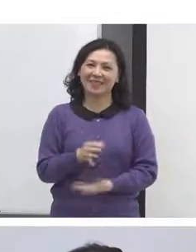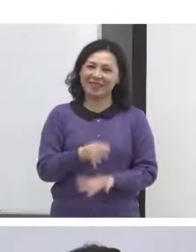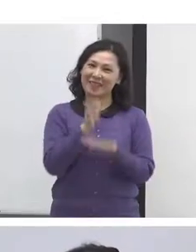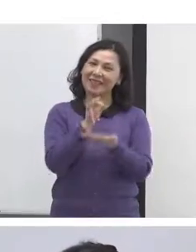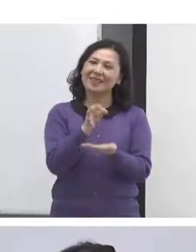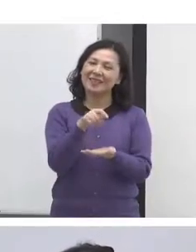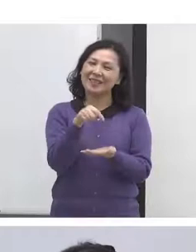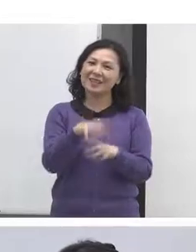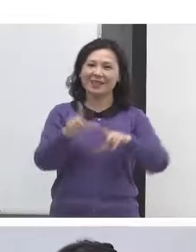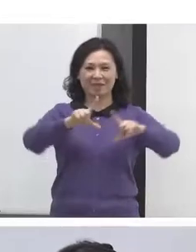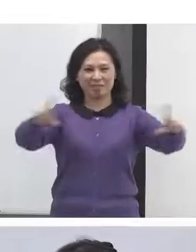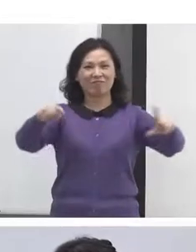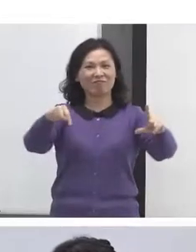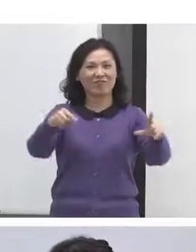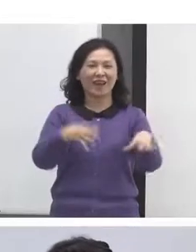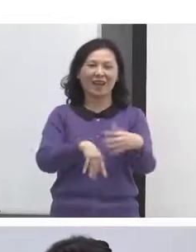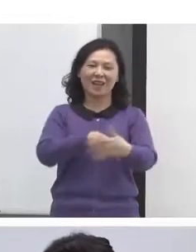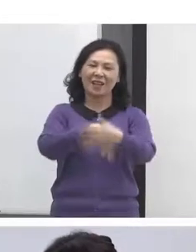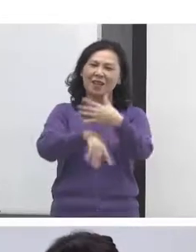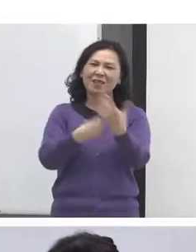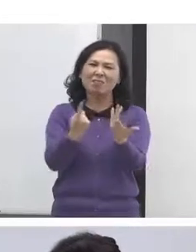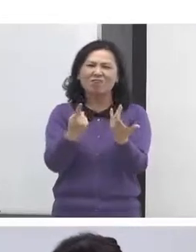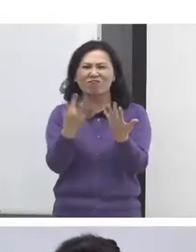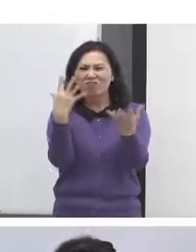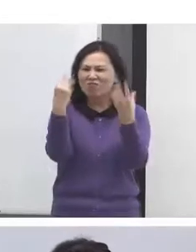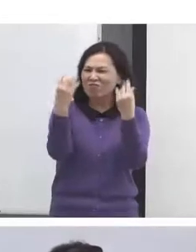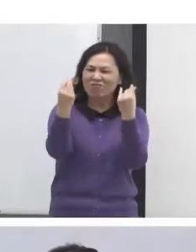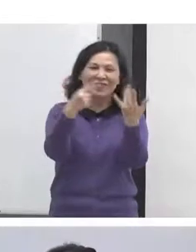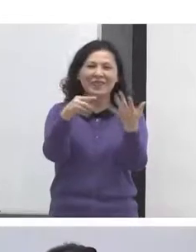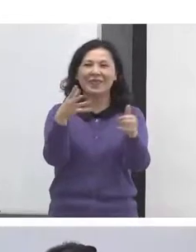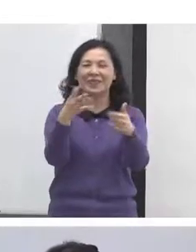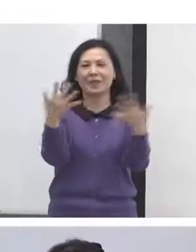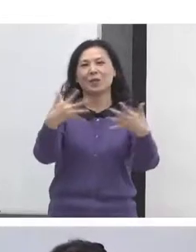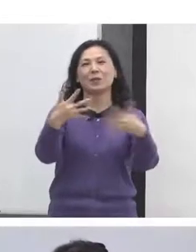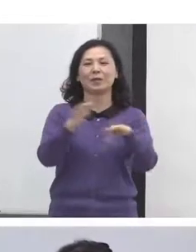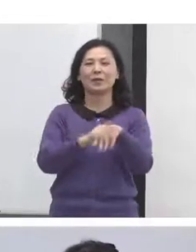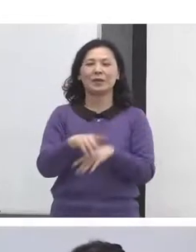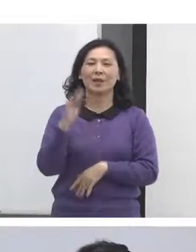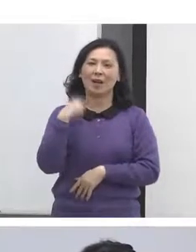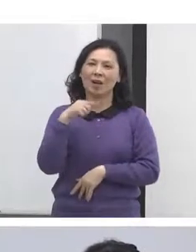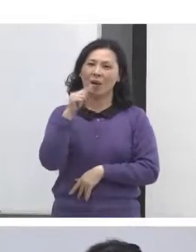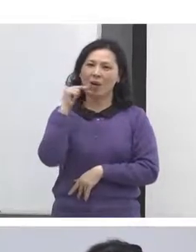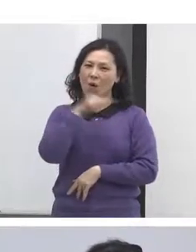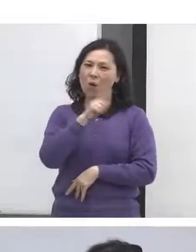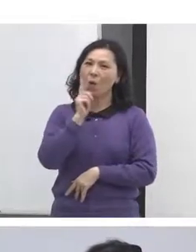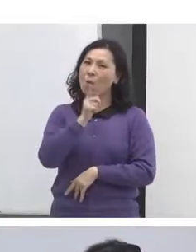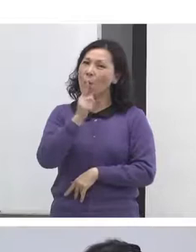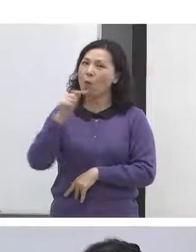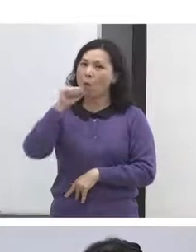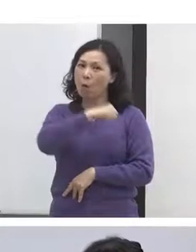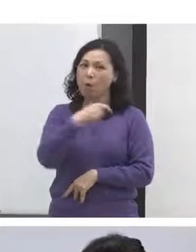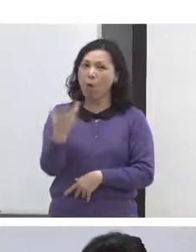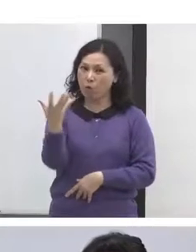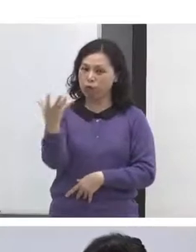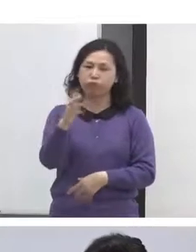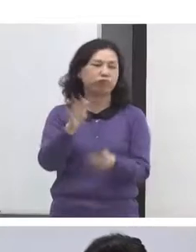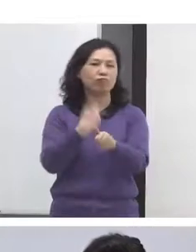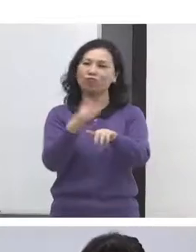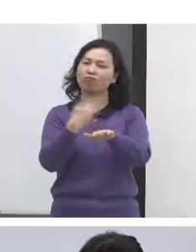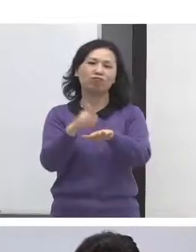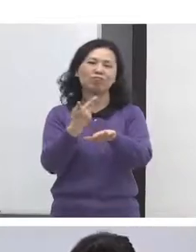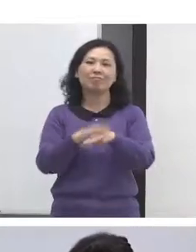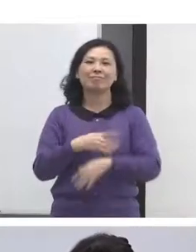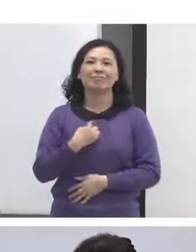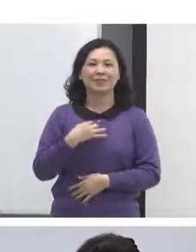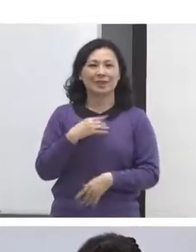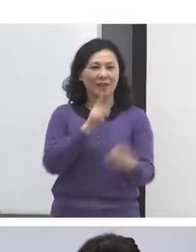较大的抽象的问题，然后呢，我可能不会讲太多台湾。就是我会把这个对台湾社群更了